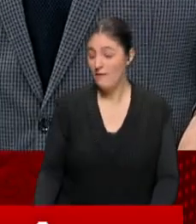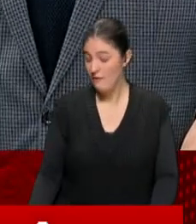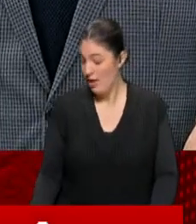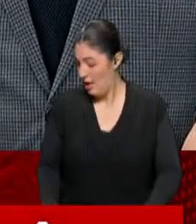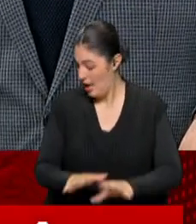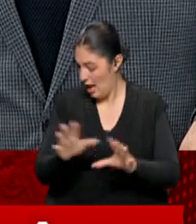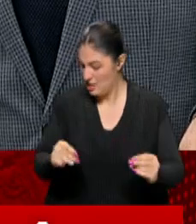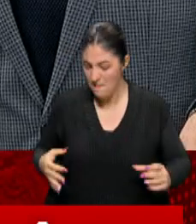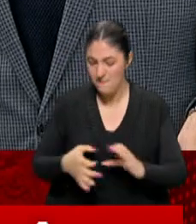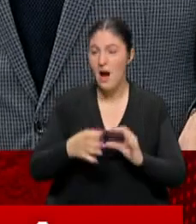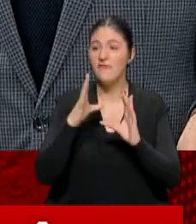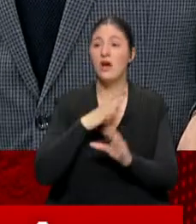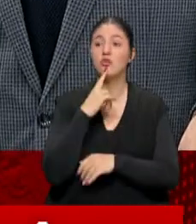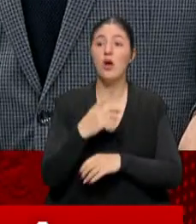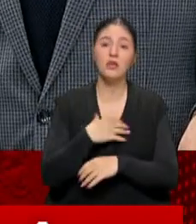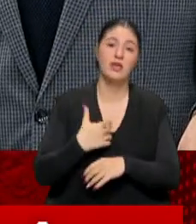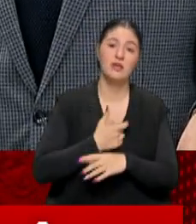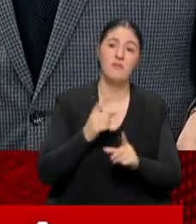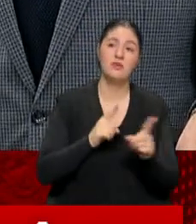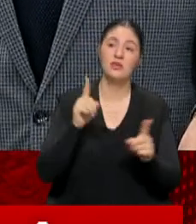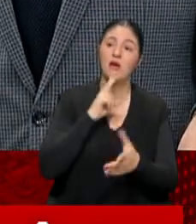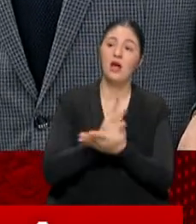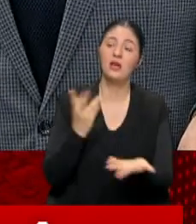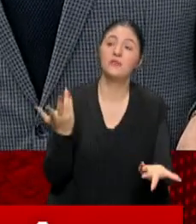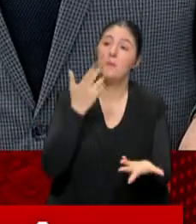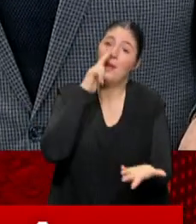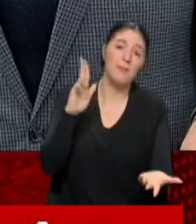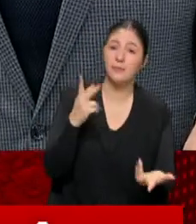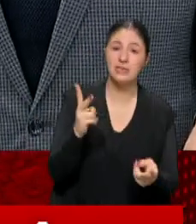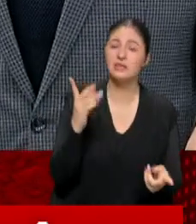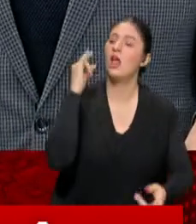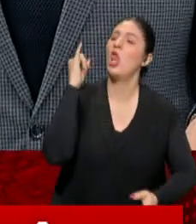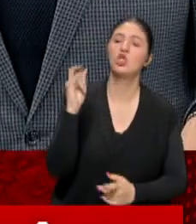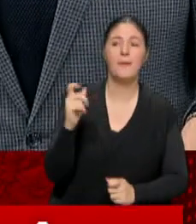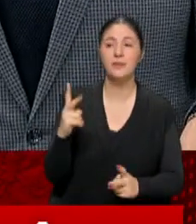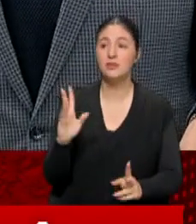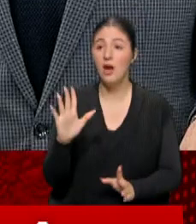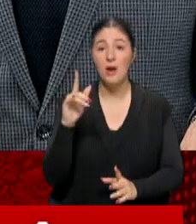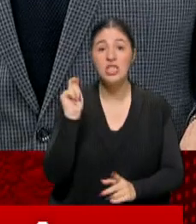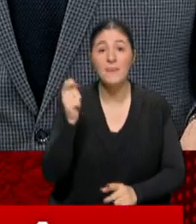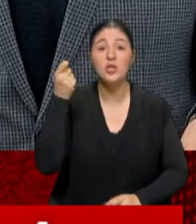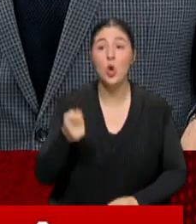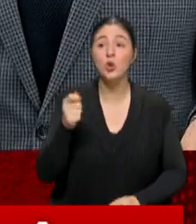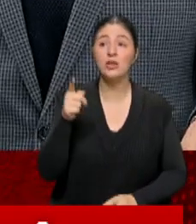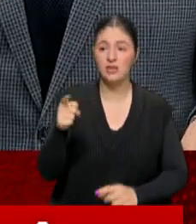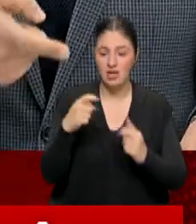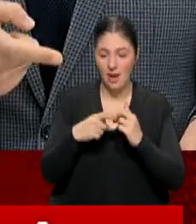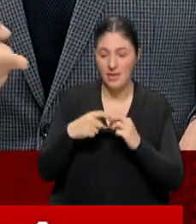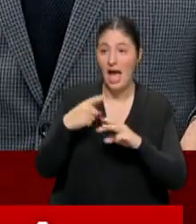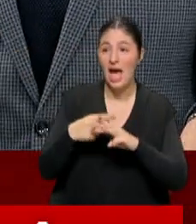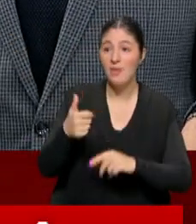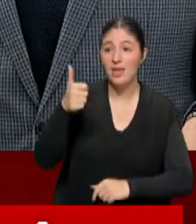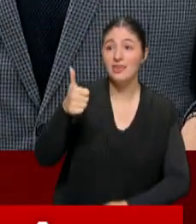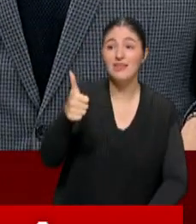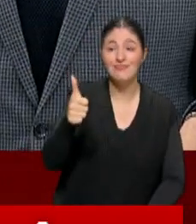herkesi Bağlar diyor Anayasa mahkemesinin kararını beğenmeyebilir eleştirebilirsin ama uygulamak zorundasın Rahmetli